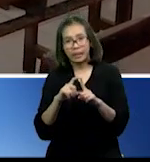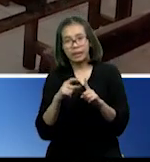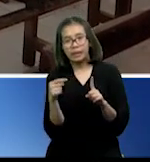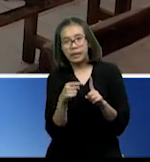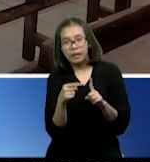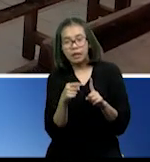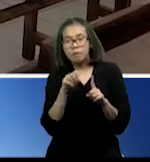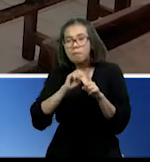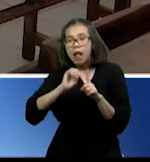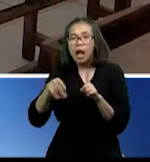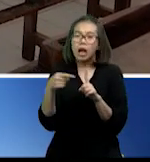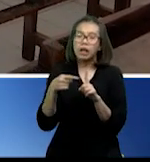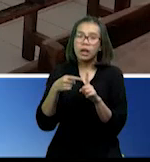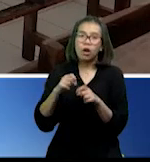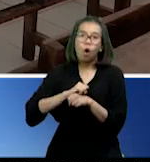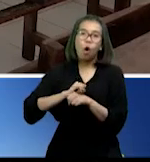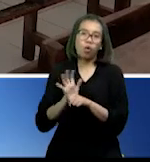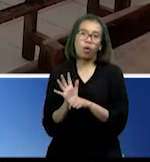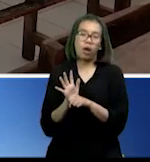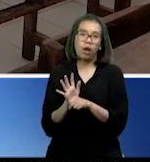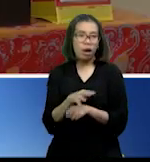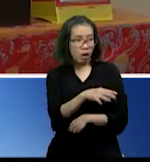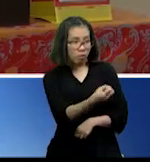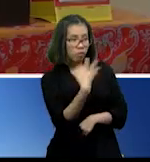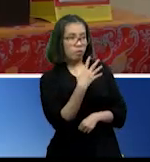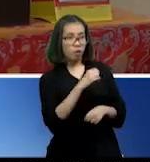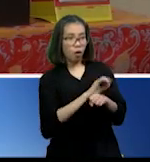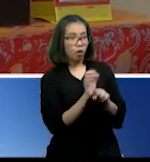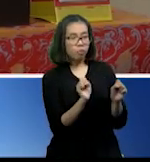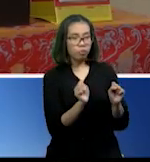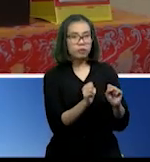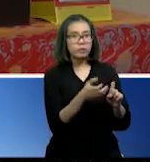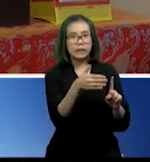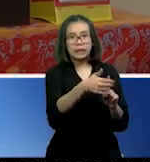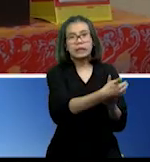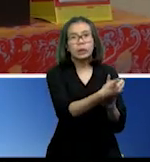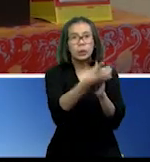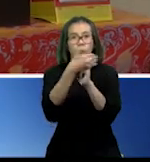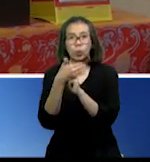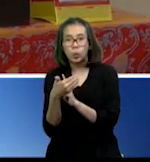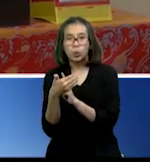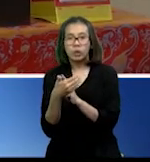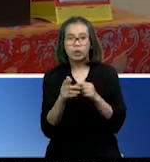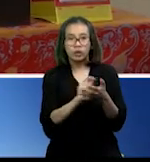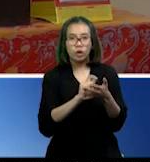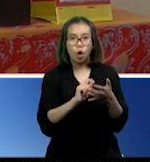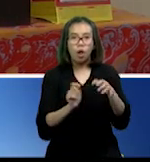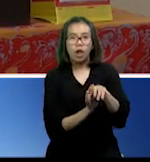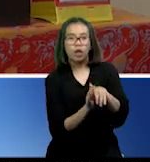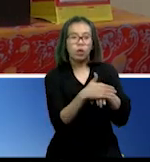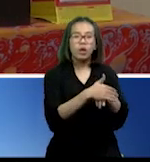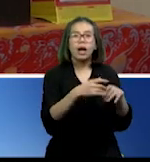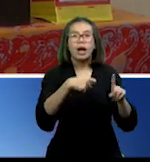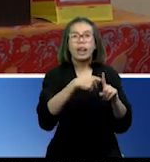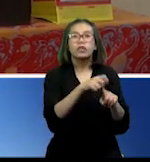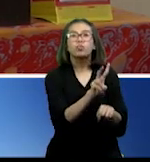terpapar covert 19 dan saat itu pihak sekolah pun memutuskan untuk langsung melakukan Ok dan secara lokal hanya di kelas